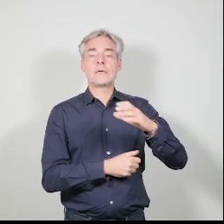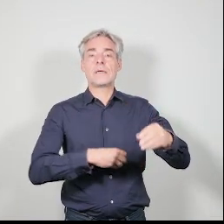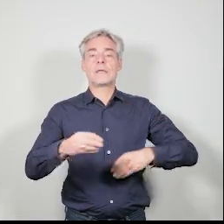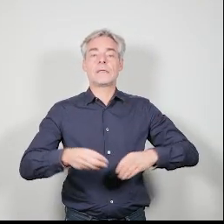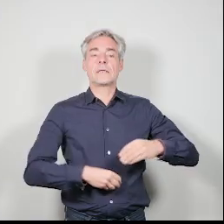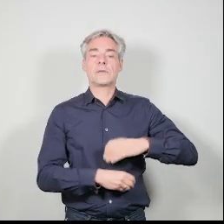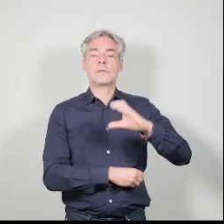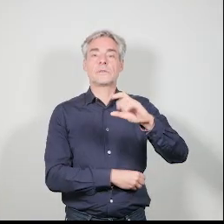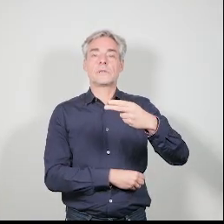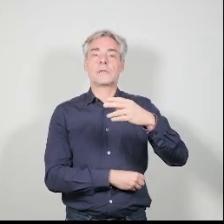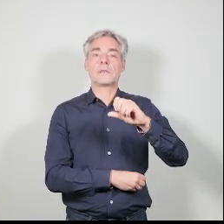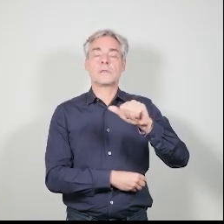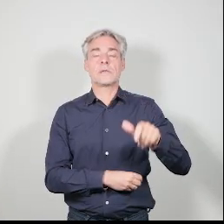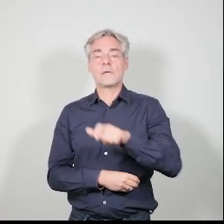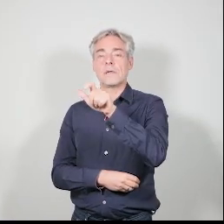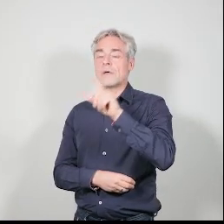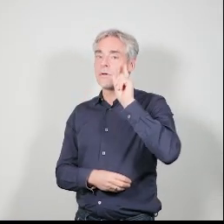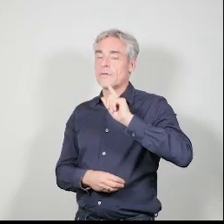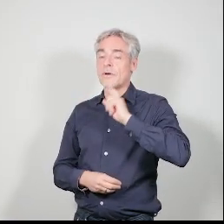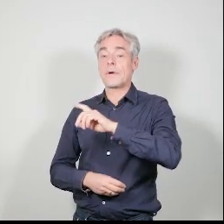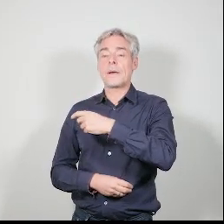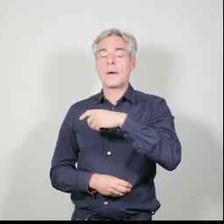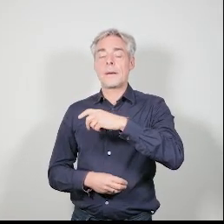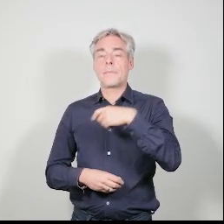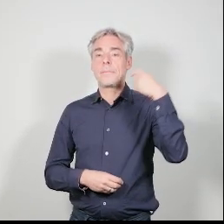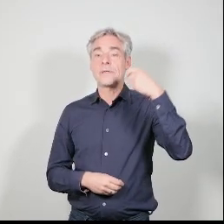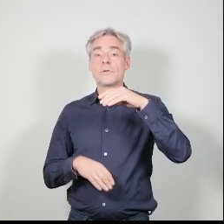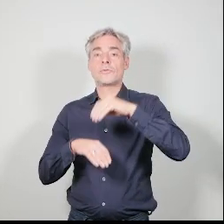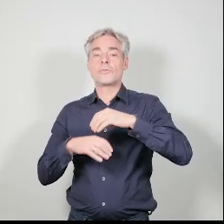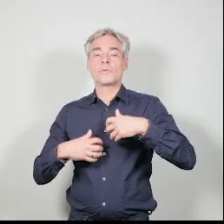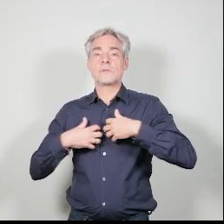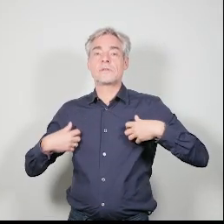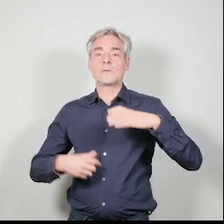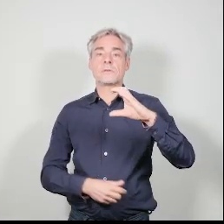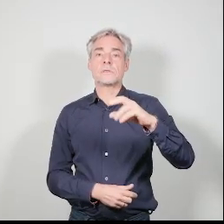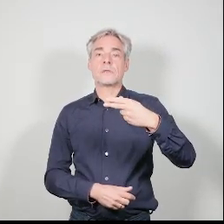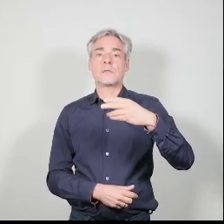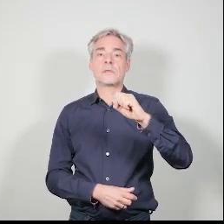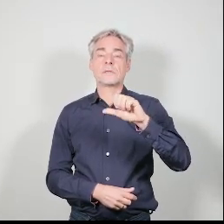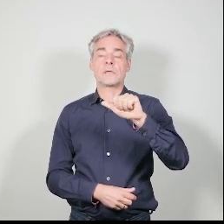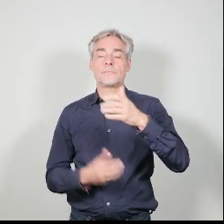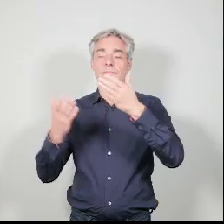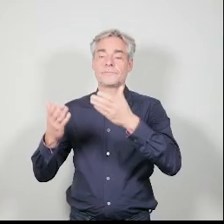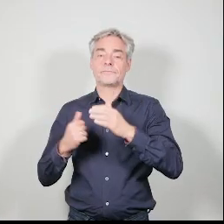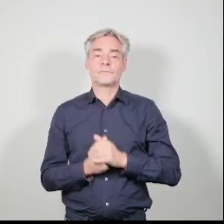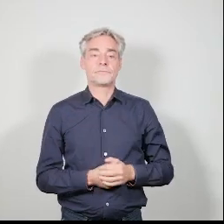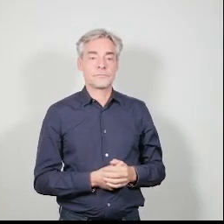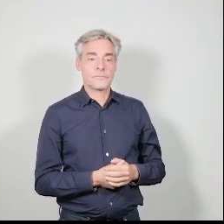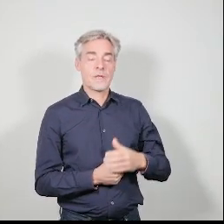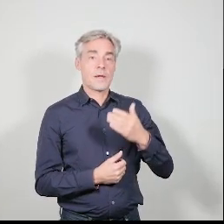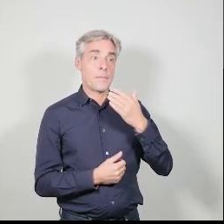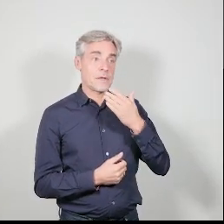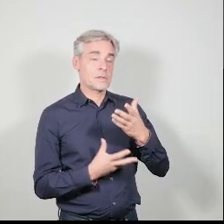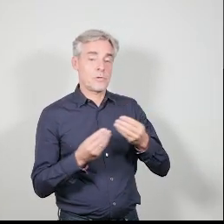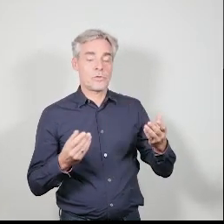de la CNSA, et Myriam Vinance, présidente du conseil scientifique de la CNSA. Maëlys Lebaillon, la parole est à vous. Merci